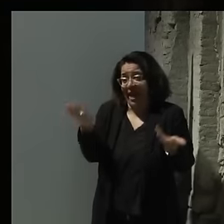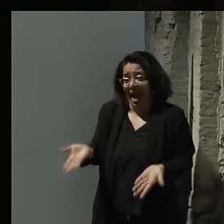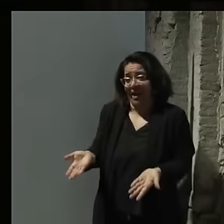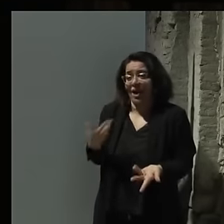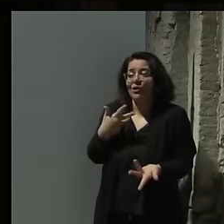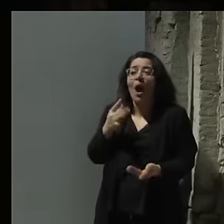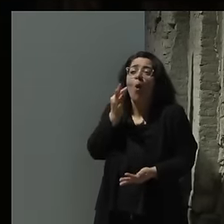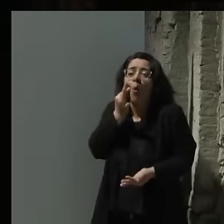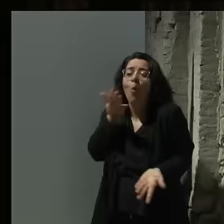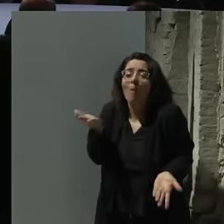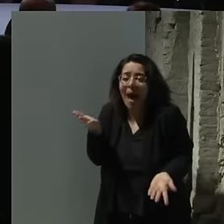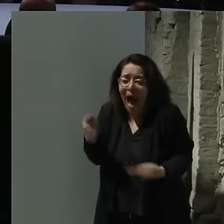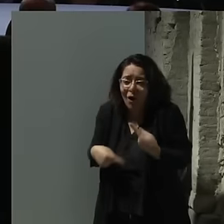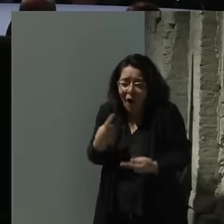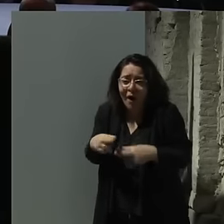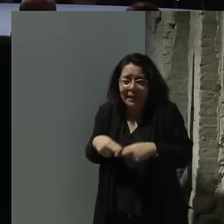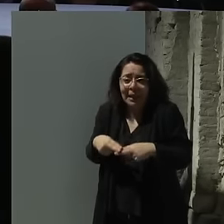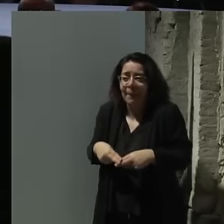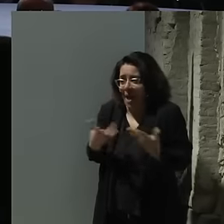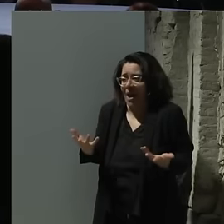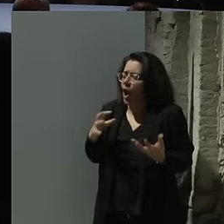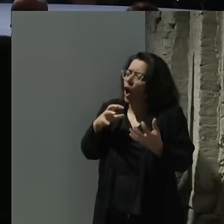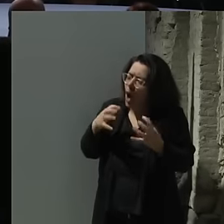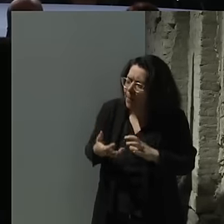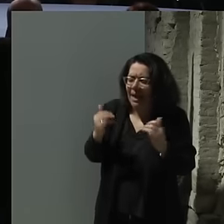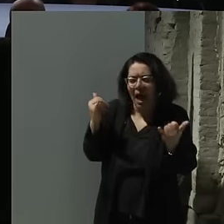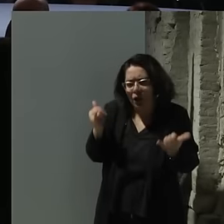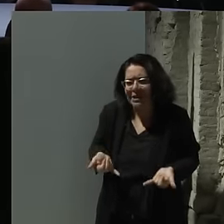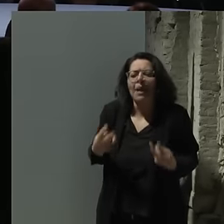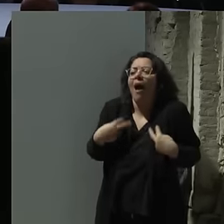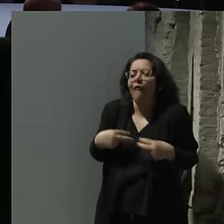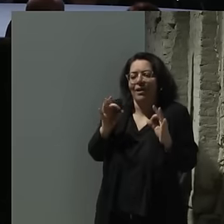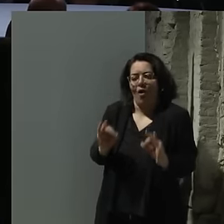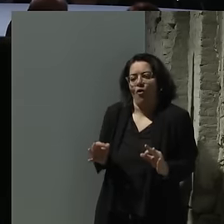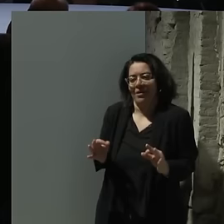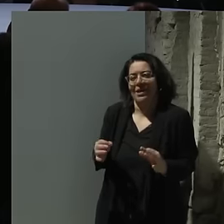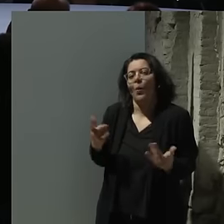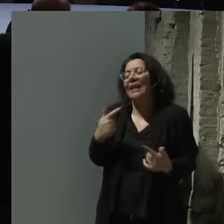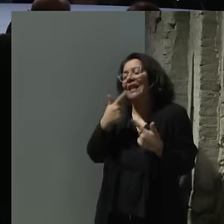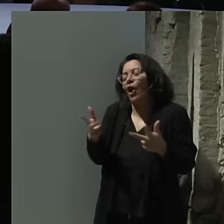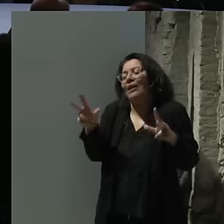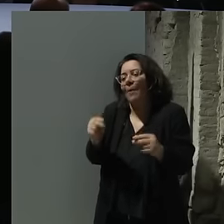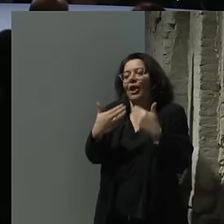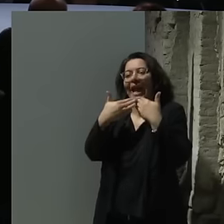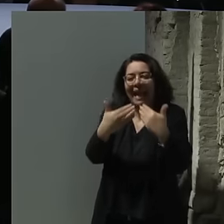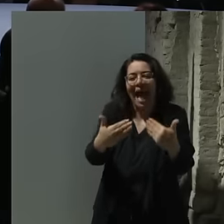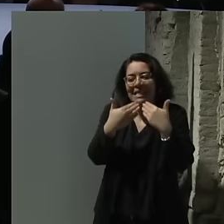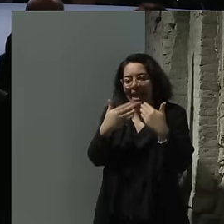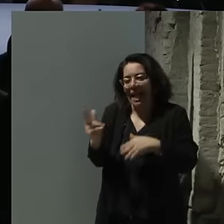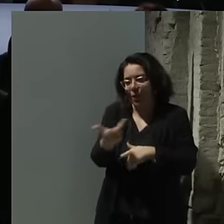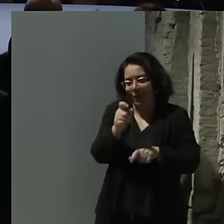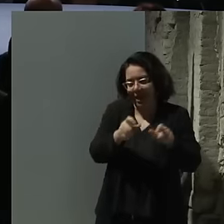dimensione umana complicata, complicatissima da vivere, ma per tutti questi motivi grazie di cuore, grazie davvero per